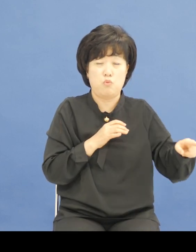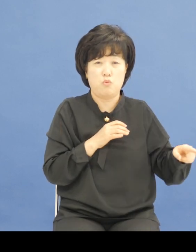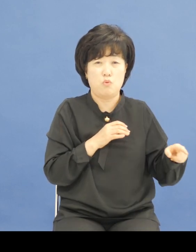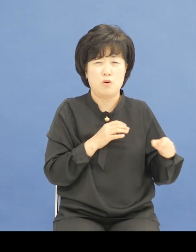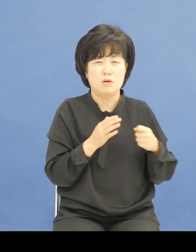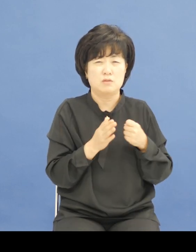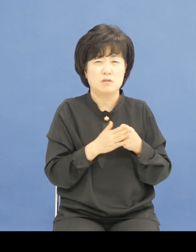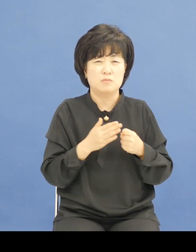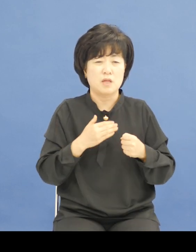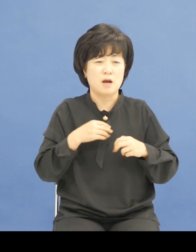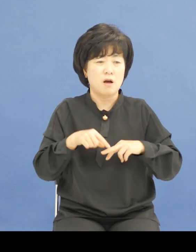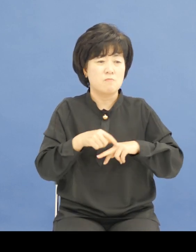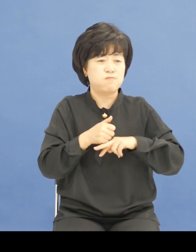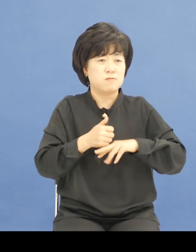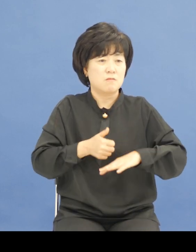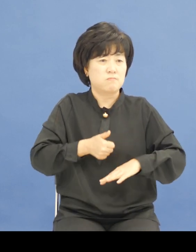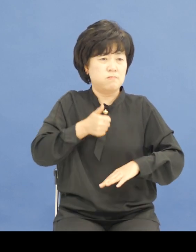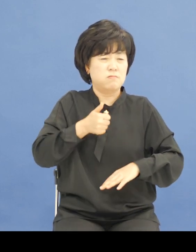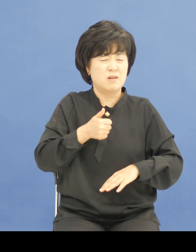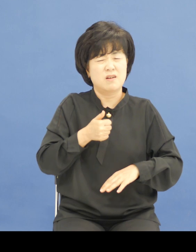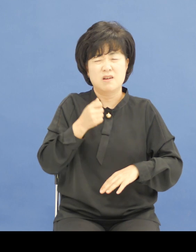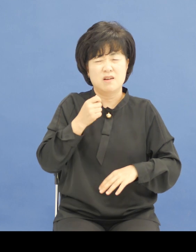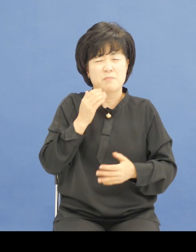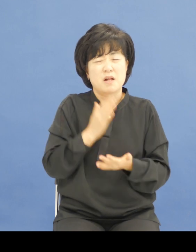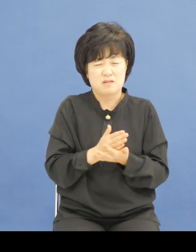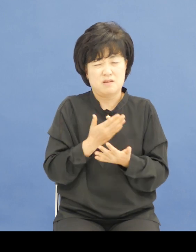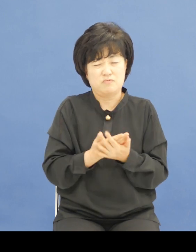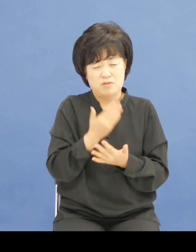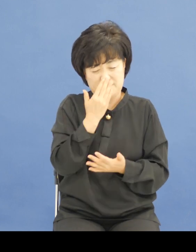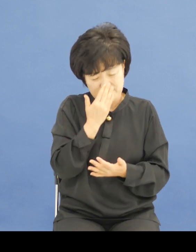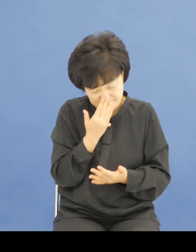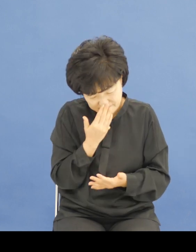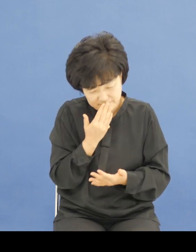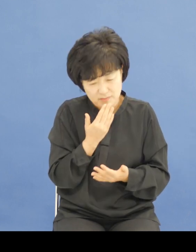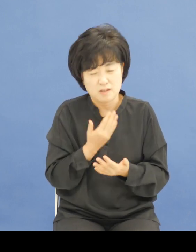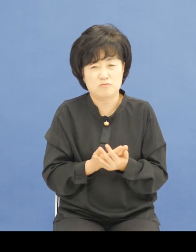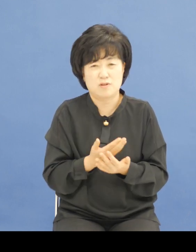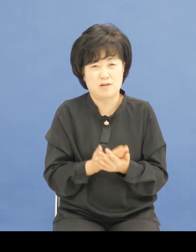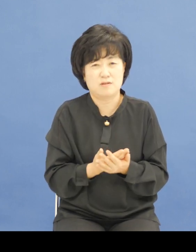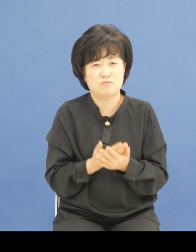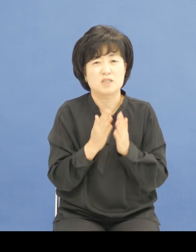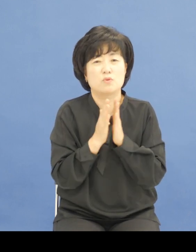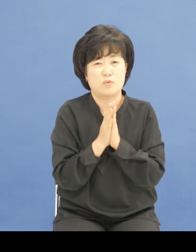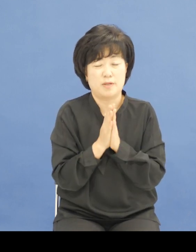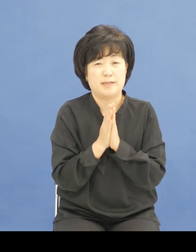그러니까 갑질하지 않게 해달라고 하는데 사실 이번 코로나 사태로 그 짐승 사역, 애니멀